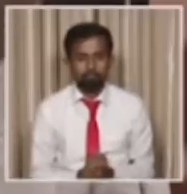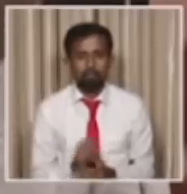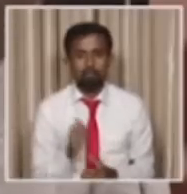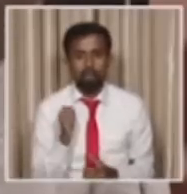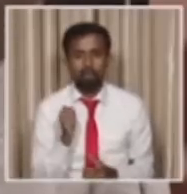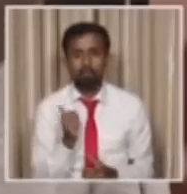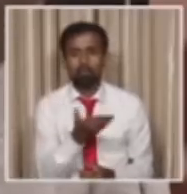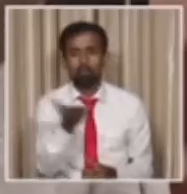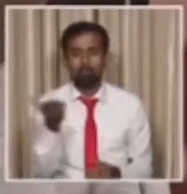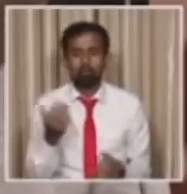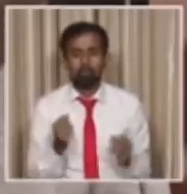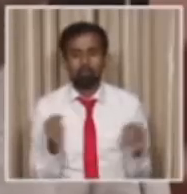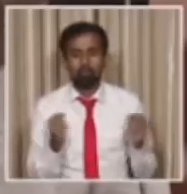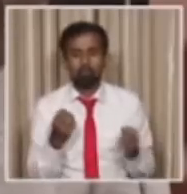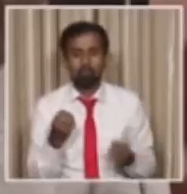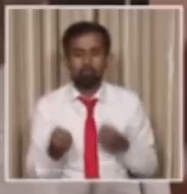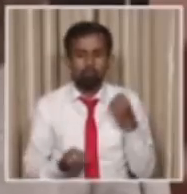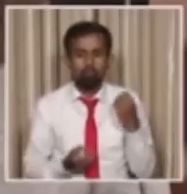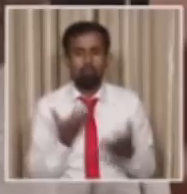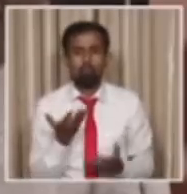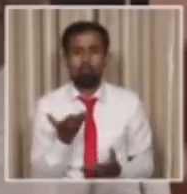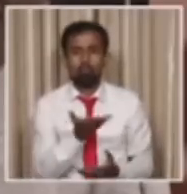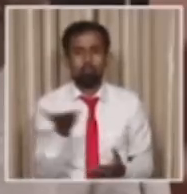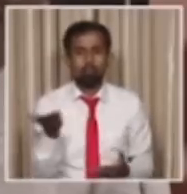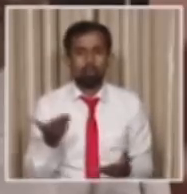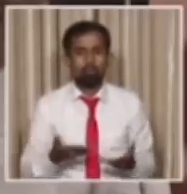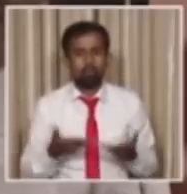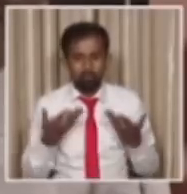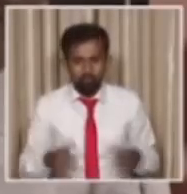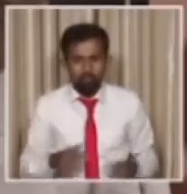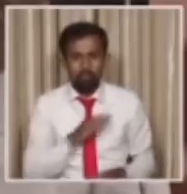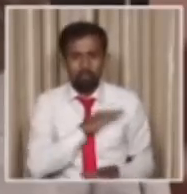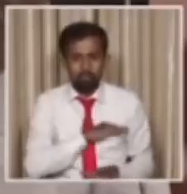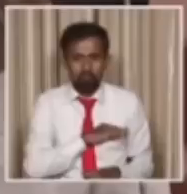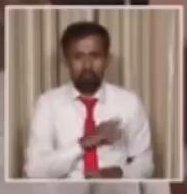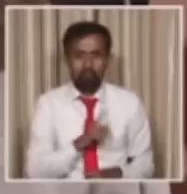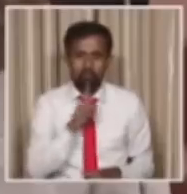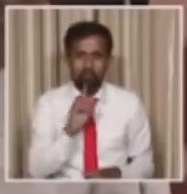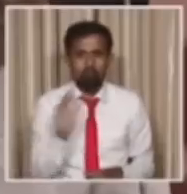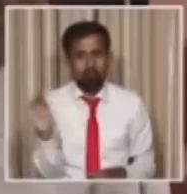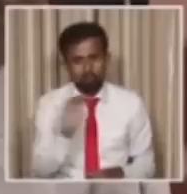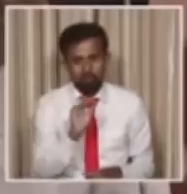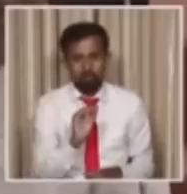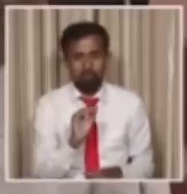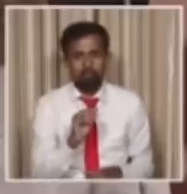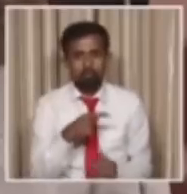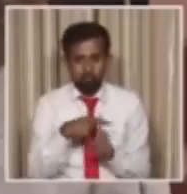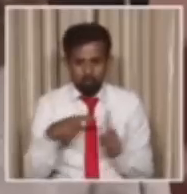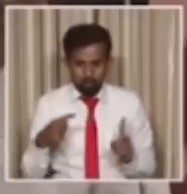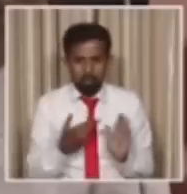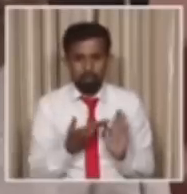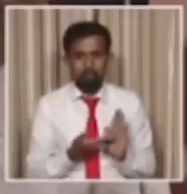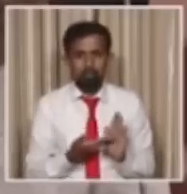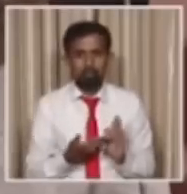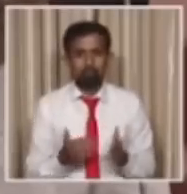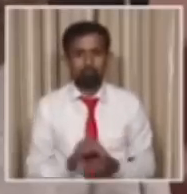ඇයි ඕගොල්ලන් කලබල? ඇයි කලබල? මං ඉවර වෙනකන් ඉන්න. එතකොට කියන්න මං ඉතුරු ටික කියන්නම්.